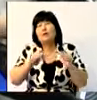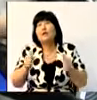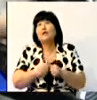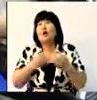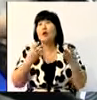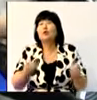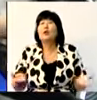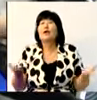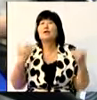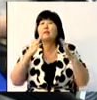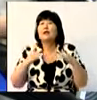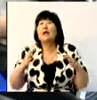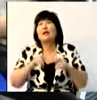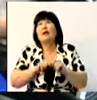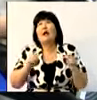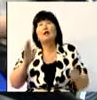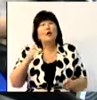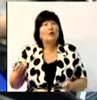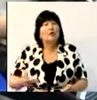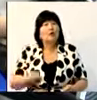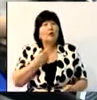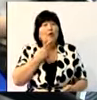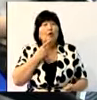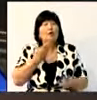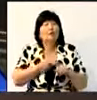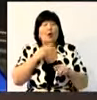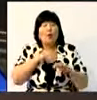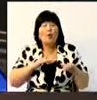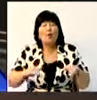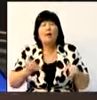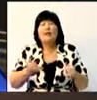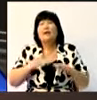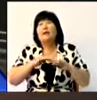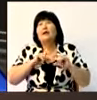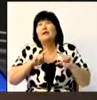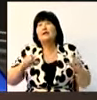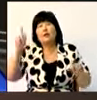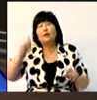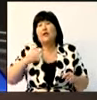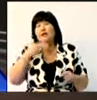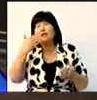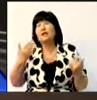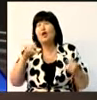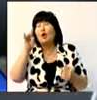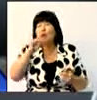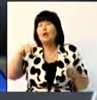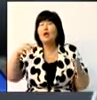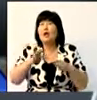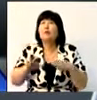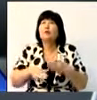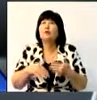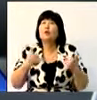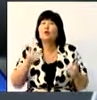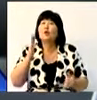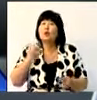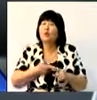күндізгі демалыс лагерлері ашылатын болады. Тұрмысы төмен және көп балалы отбасылардан шыққан оқушылардың жазғы демалысына мұнай компаниялары демеушілік